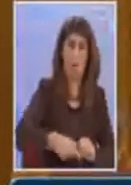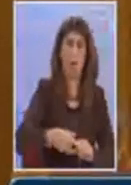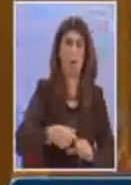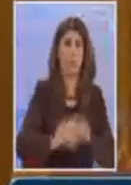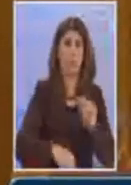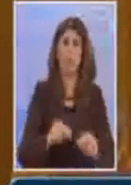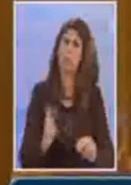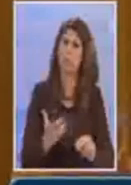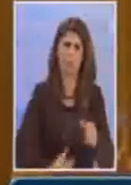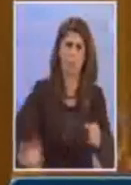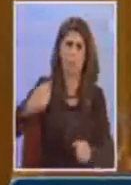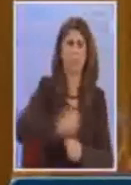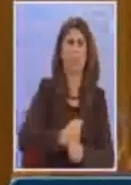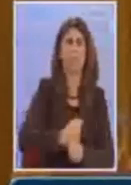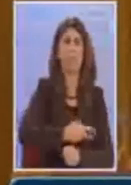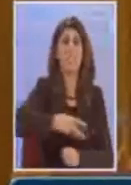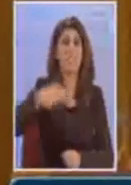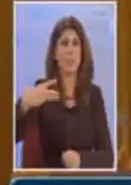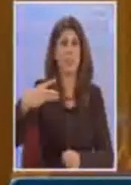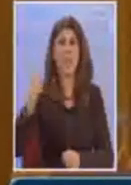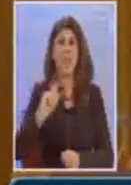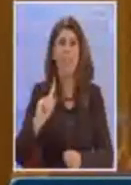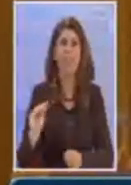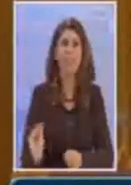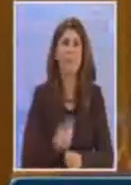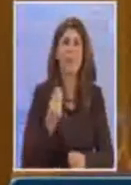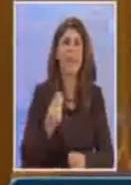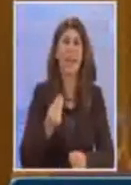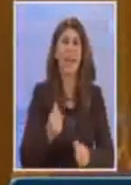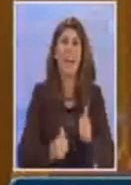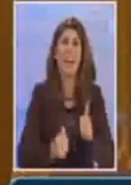και έρθει ο ΣΥΡΙΖΑ, δεν πρόκειται να είναι προϊόν αγώνων, προϊόν κάλπης θα είναι.